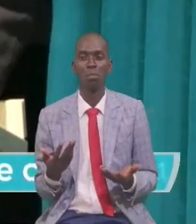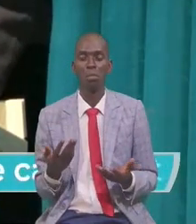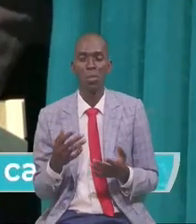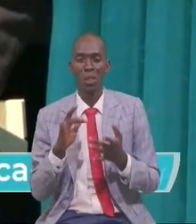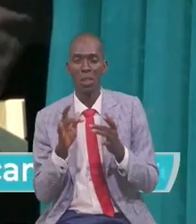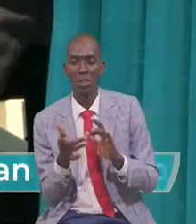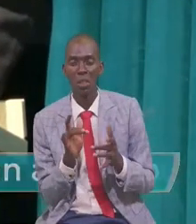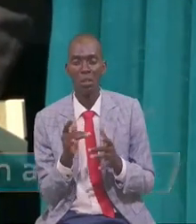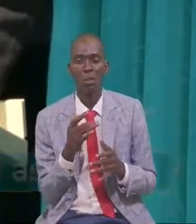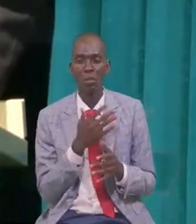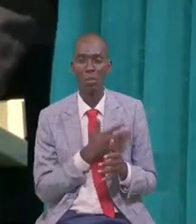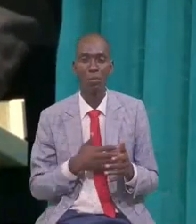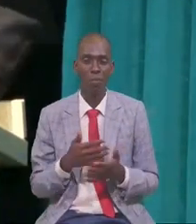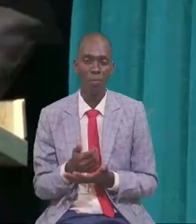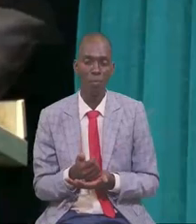aidez-nous.